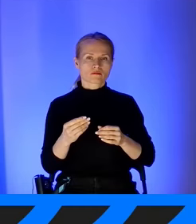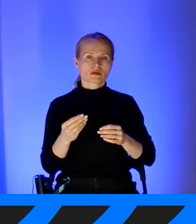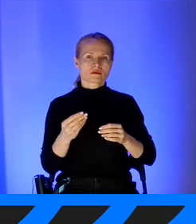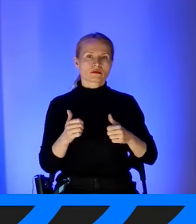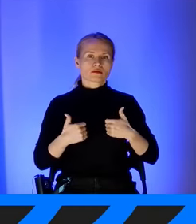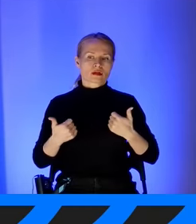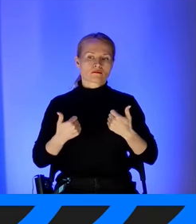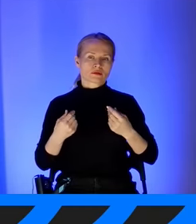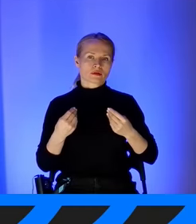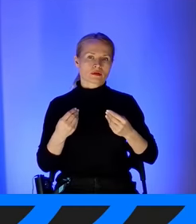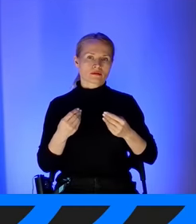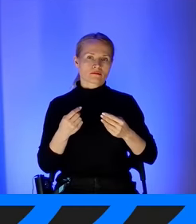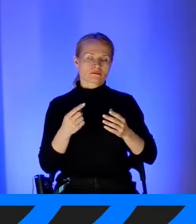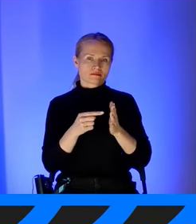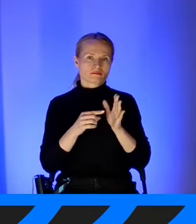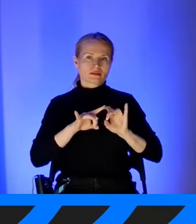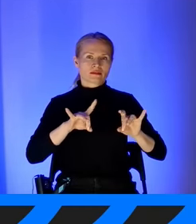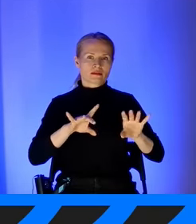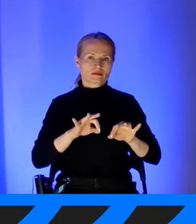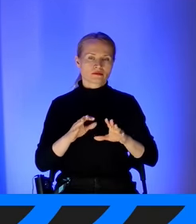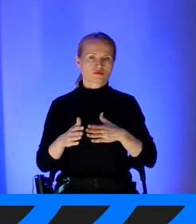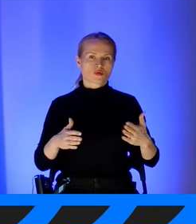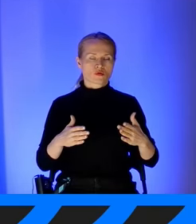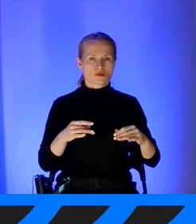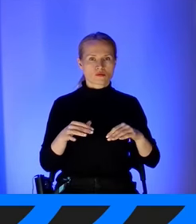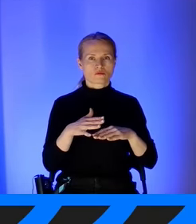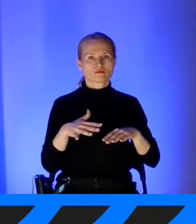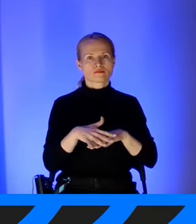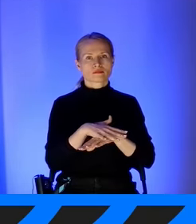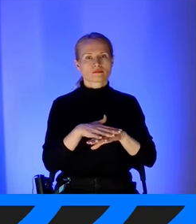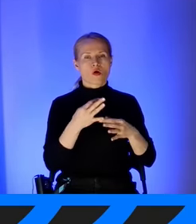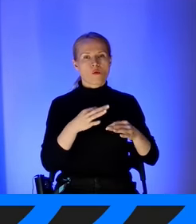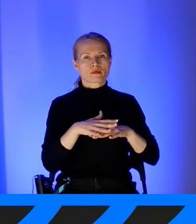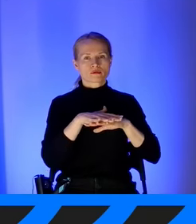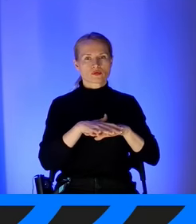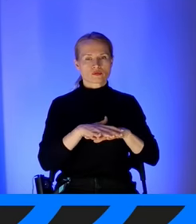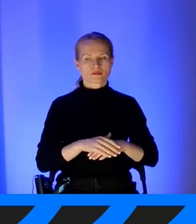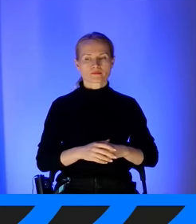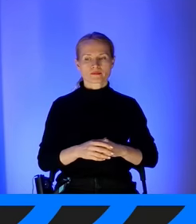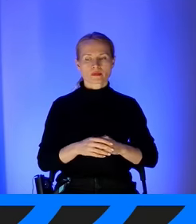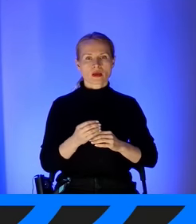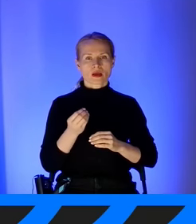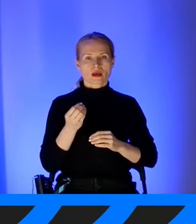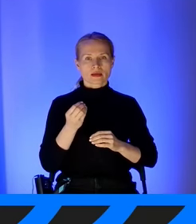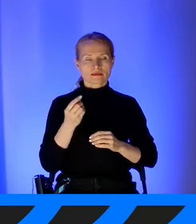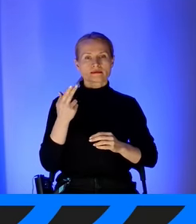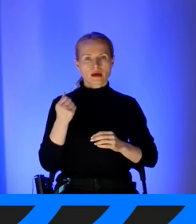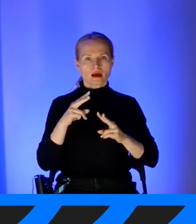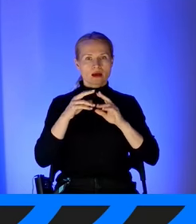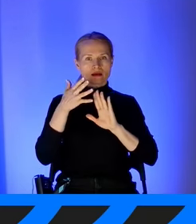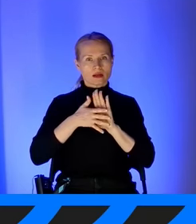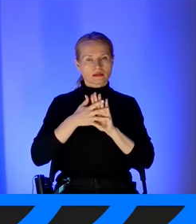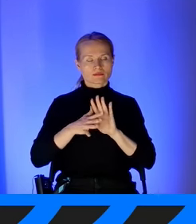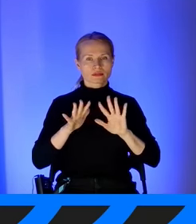стараемся всё-таки двигаться в сторону Open Source в общем-то я дополню Илью что анализ постоянно происходит